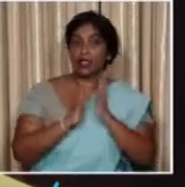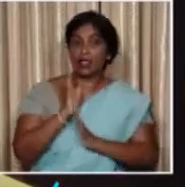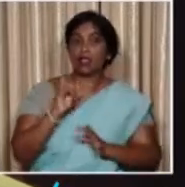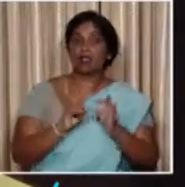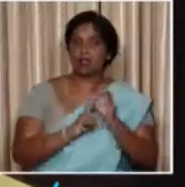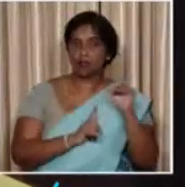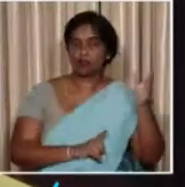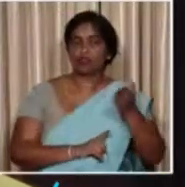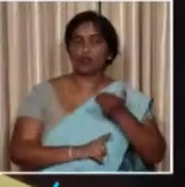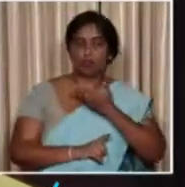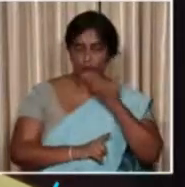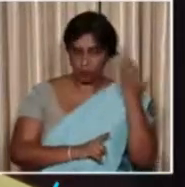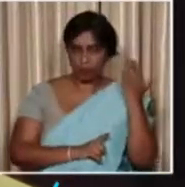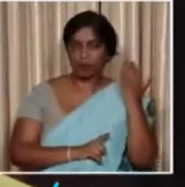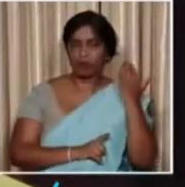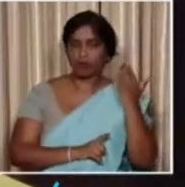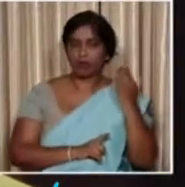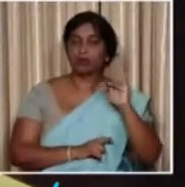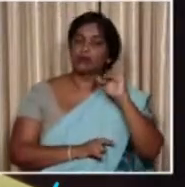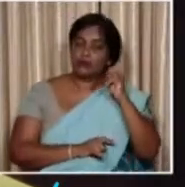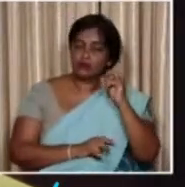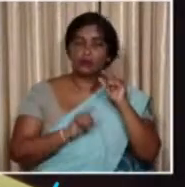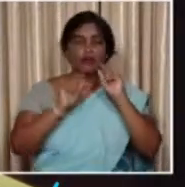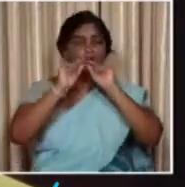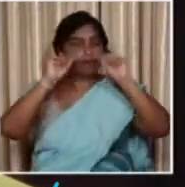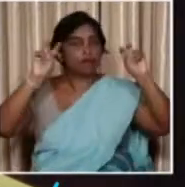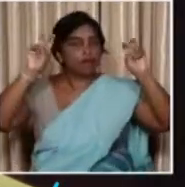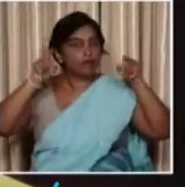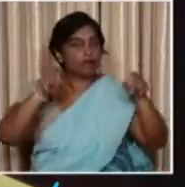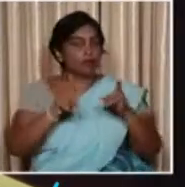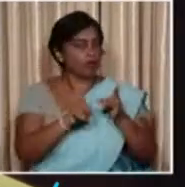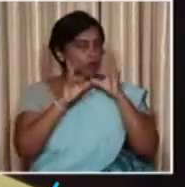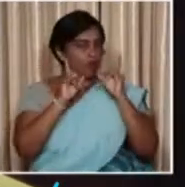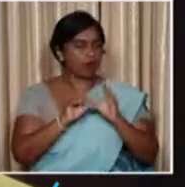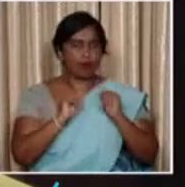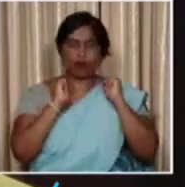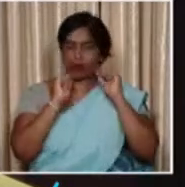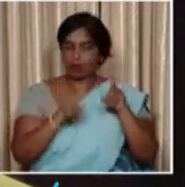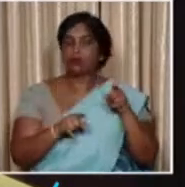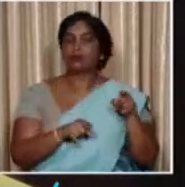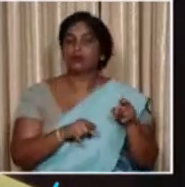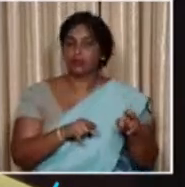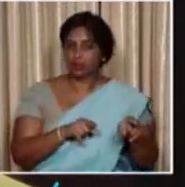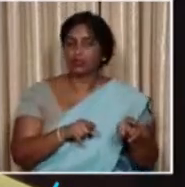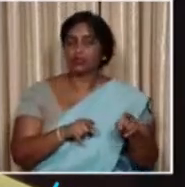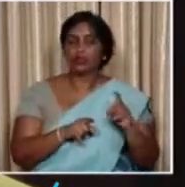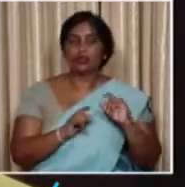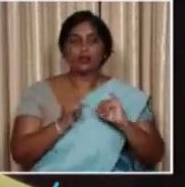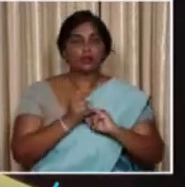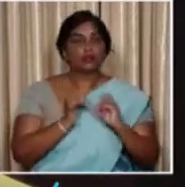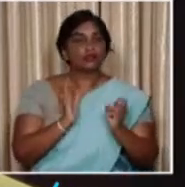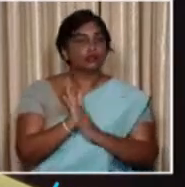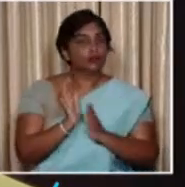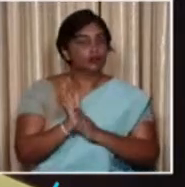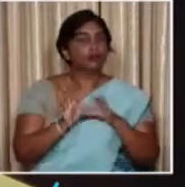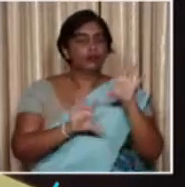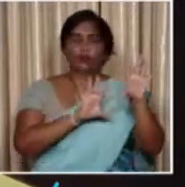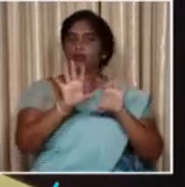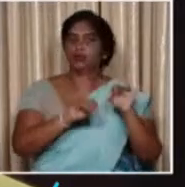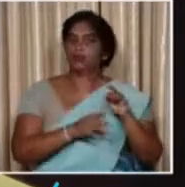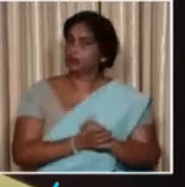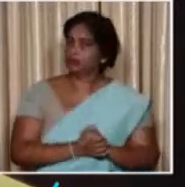ඇමතිවරයාට හැකියාව තිබෙනවා ඒ යම් යම් වගන්තිවල කොන්දේසි සපුරලා ඒ අන්තර් කමිටුව ඉන්ටරිම් කමිටිය පත්